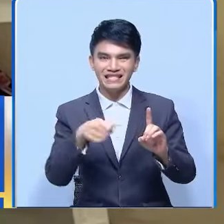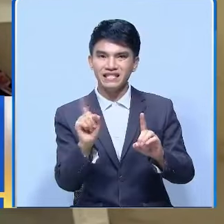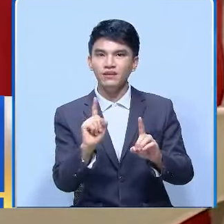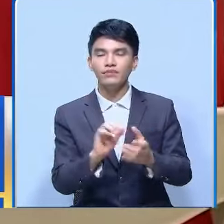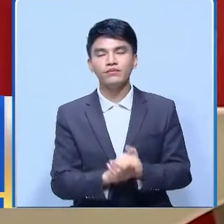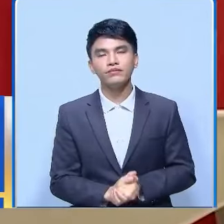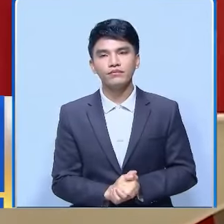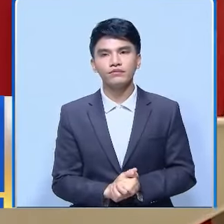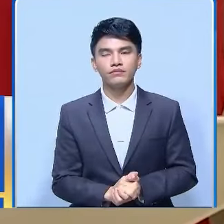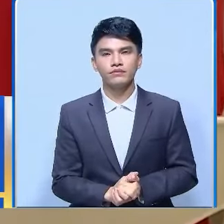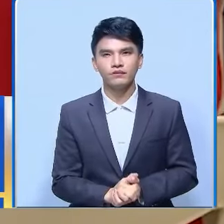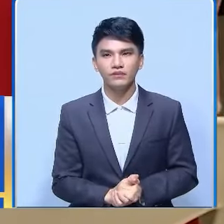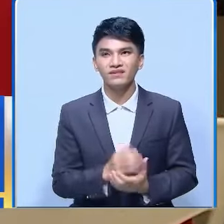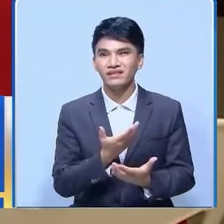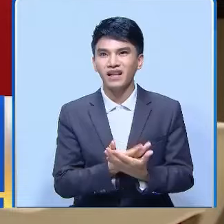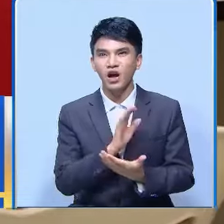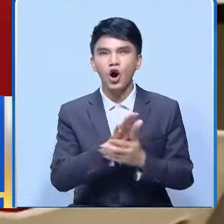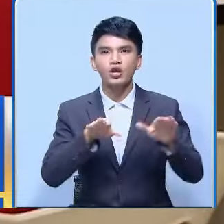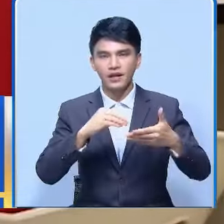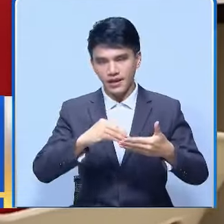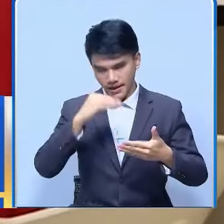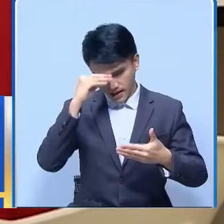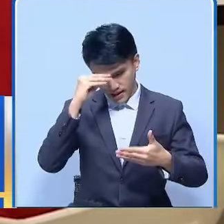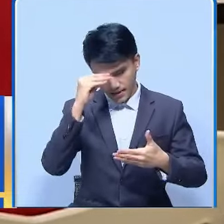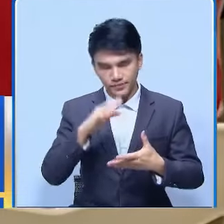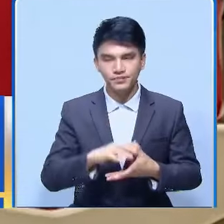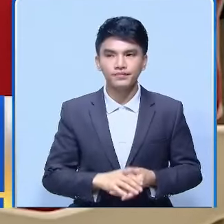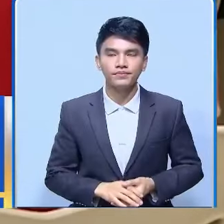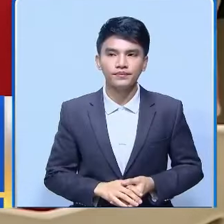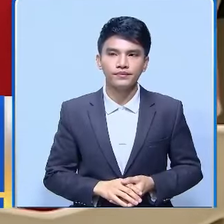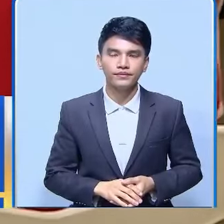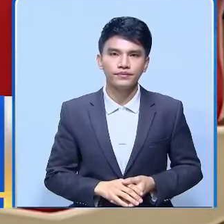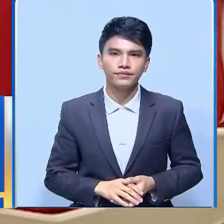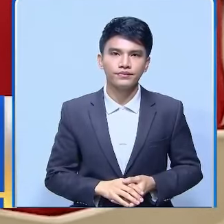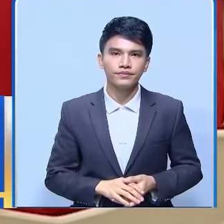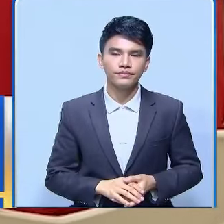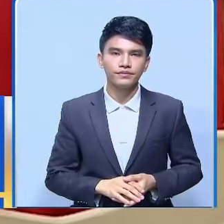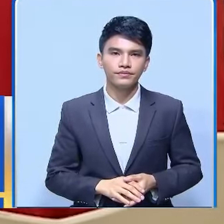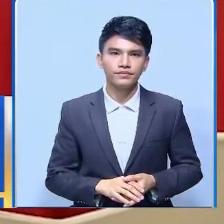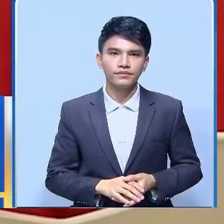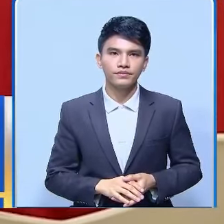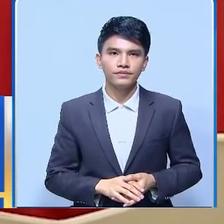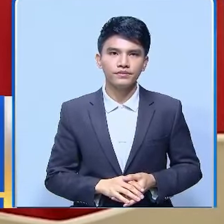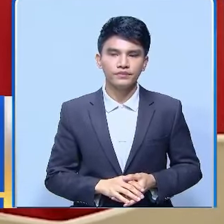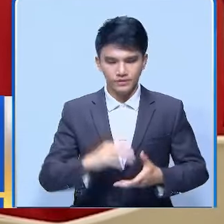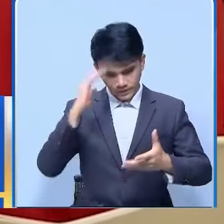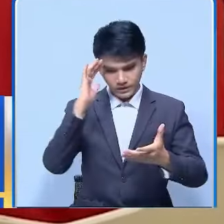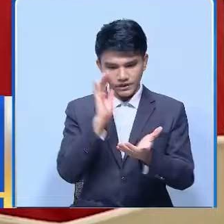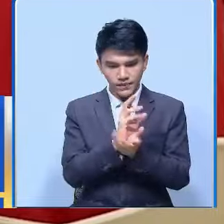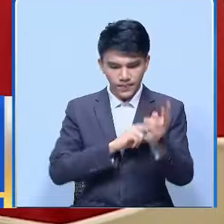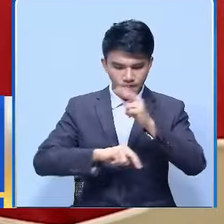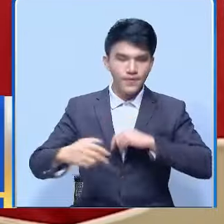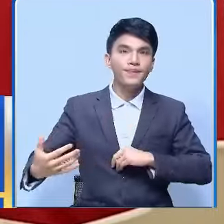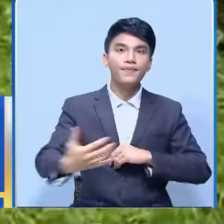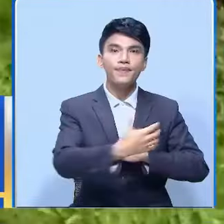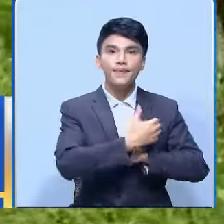โรงเรียนอ่ะเป็นเงินของน้องๆที่หยอดกระปุกไว้นะครับนี่ฮะจากนั้นตำรวจก็ไปขยายผลยึดของมีค่าอี